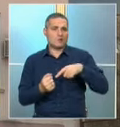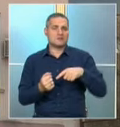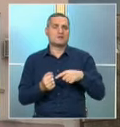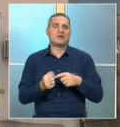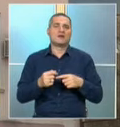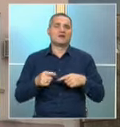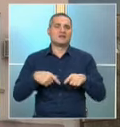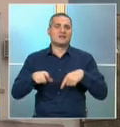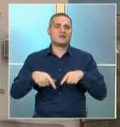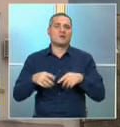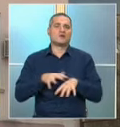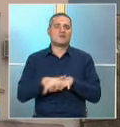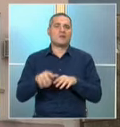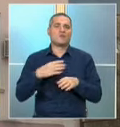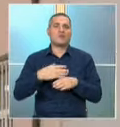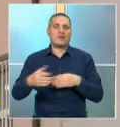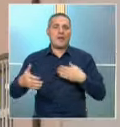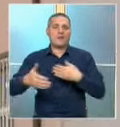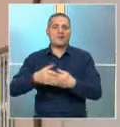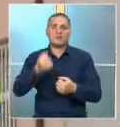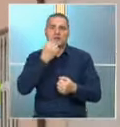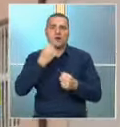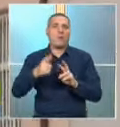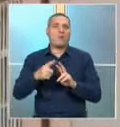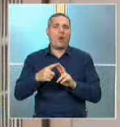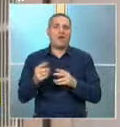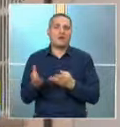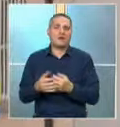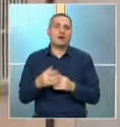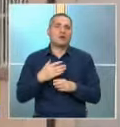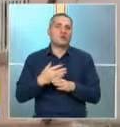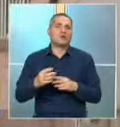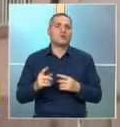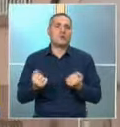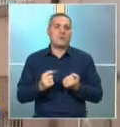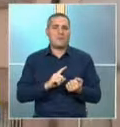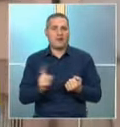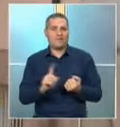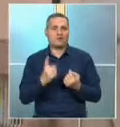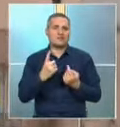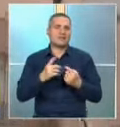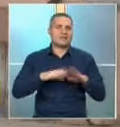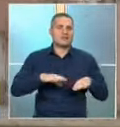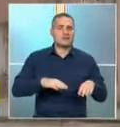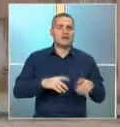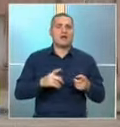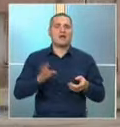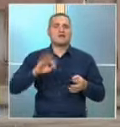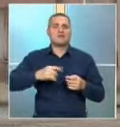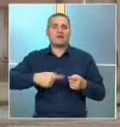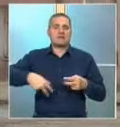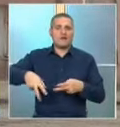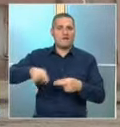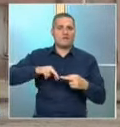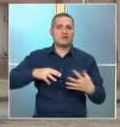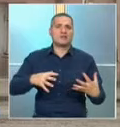последния курс от транспортната схема му е до най-близкото село Полена, докато превози едните деца в обходния маршрут. След това се